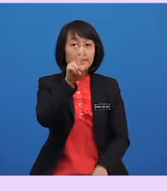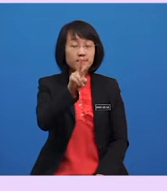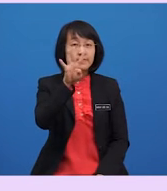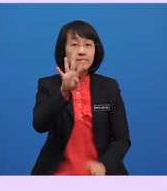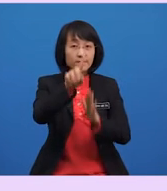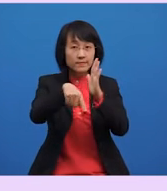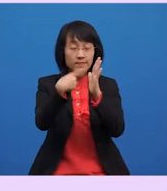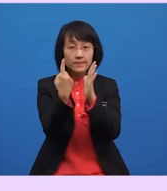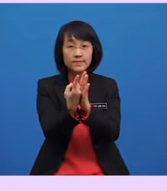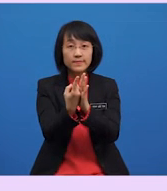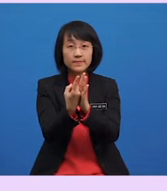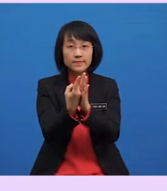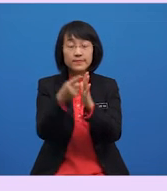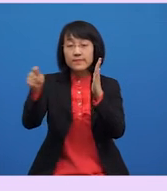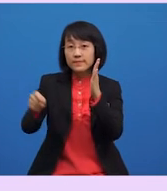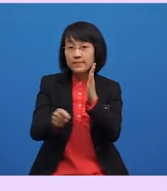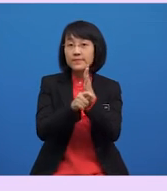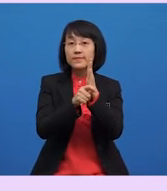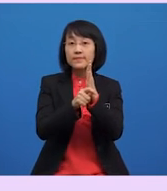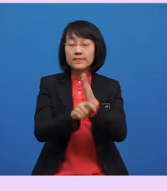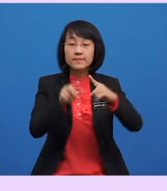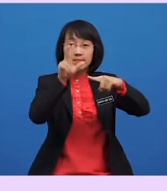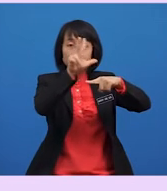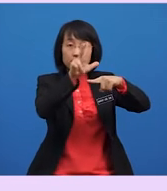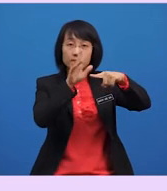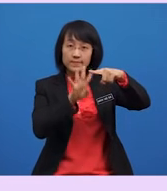2 darab 24 jam tambah